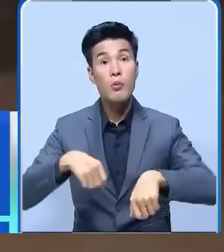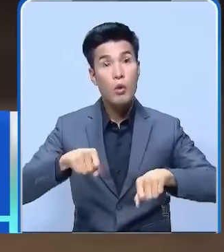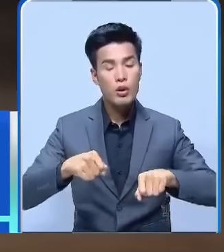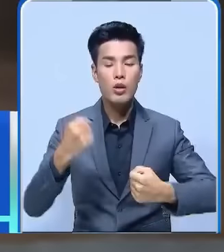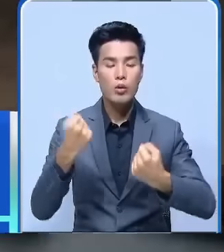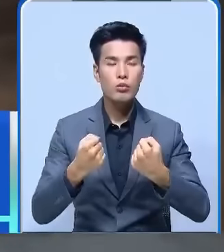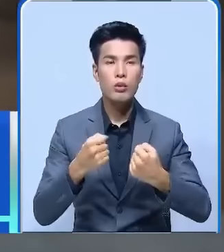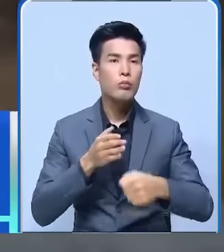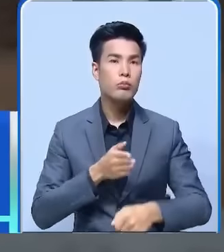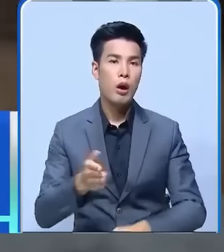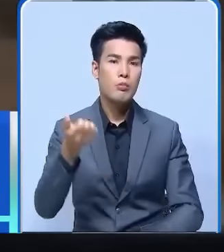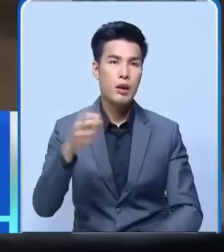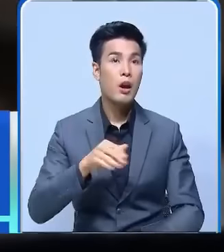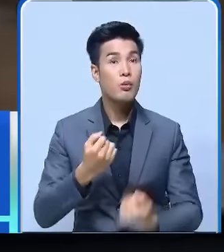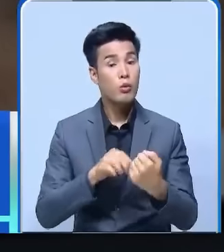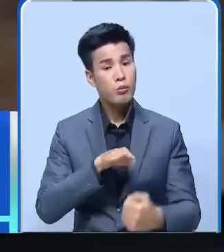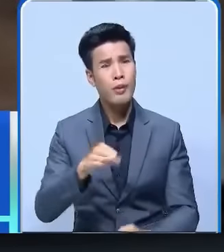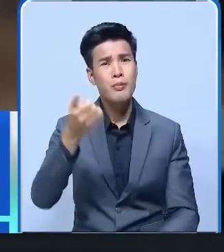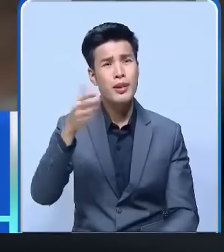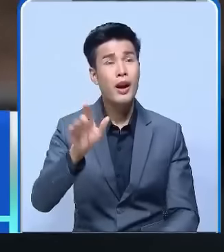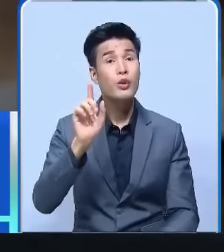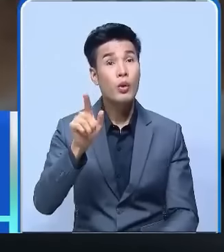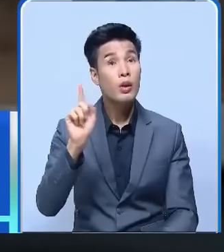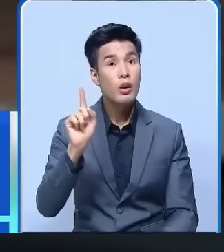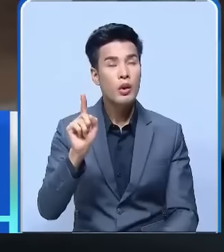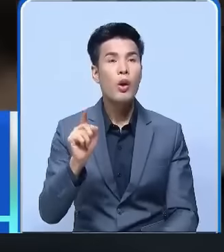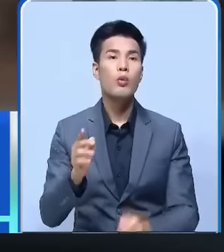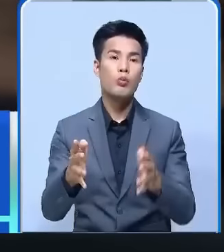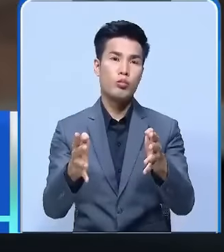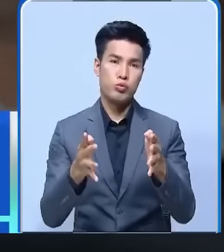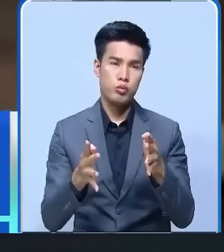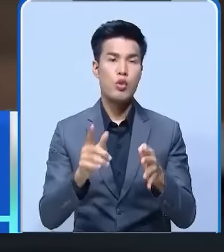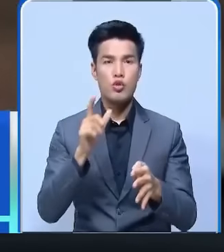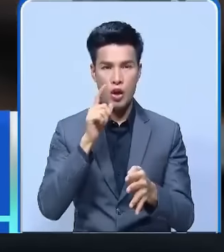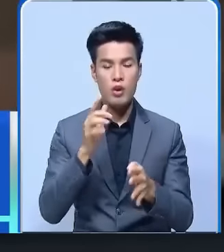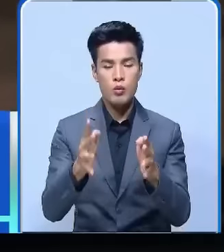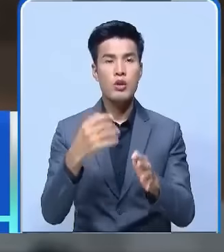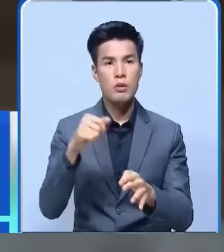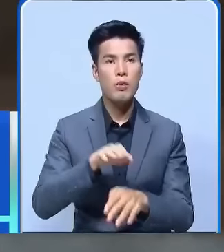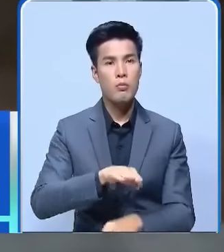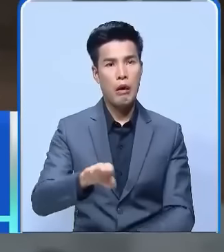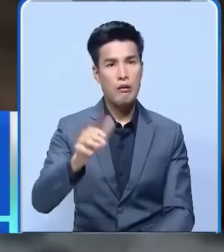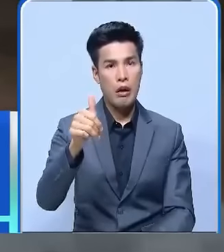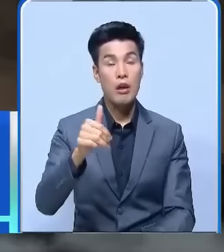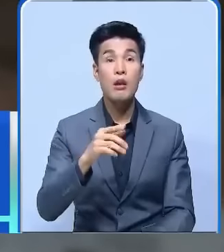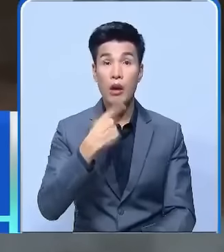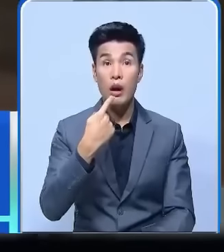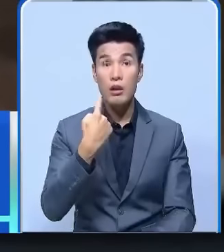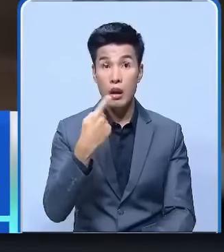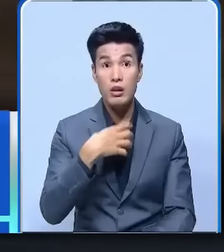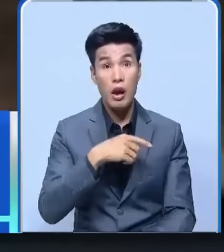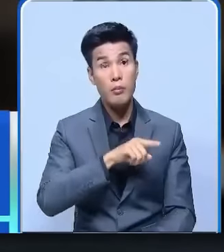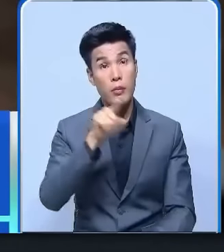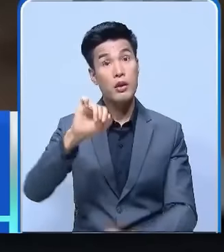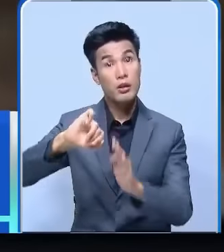ต์ไม่สามารถวิ่งผ่านเข้าออกได้ครับจะผ่านได้ก็เฉพาะรถบรรทุก6ล้อและ10ล้อเท่านั้นครับคนที่จะเดินทางไปที่จังหวัดเชียงใหม่ต้องใช้